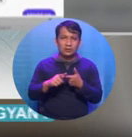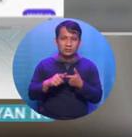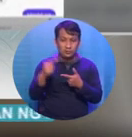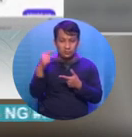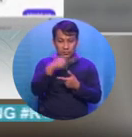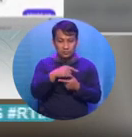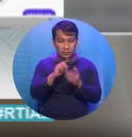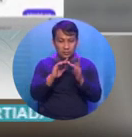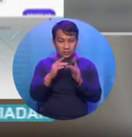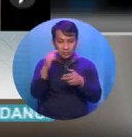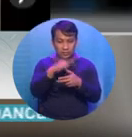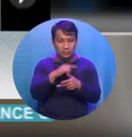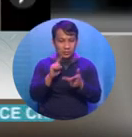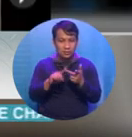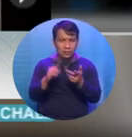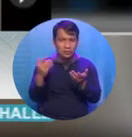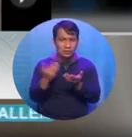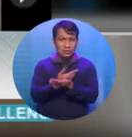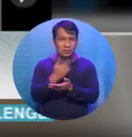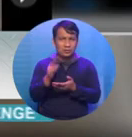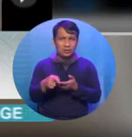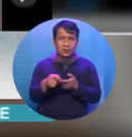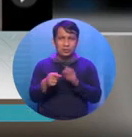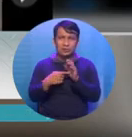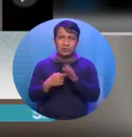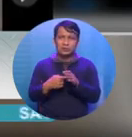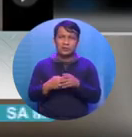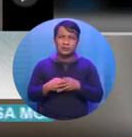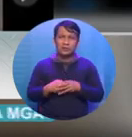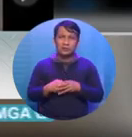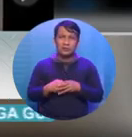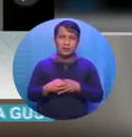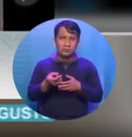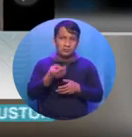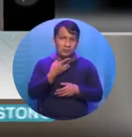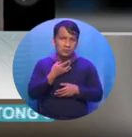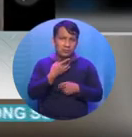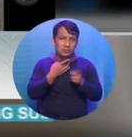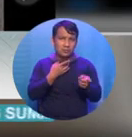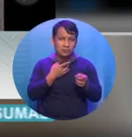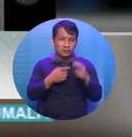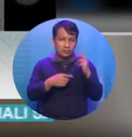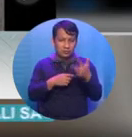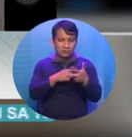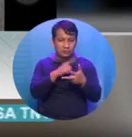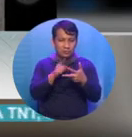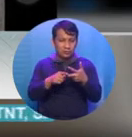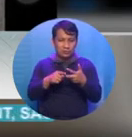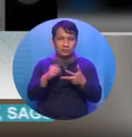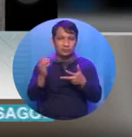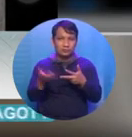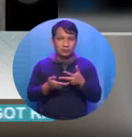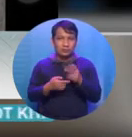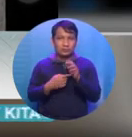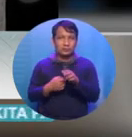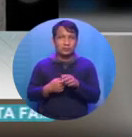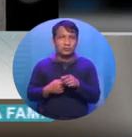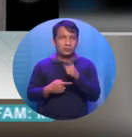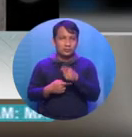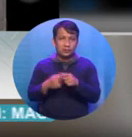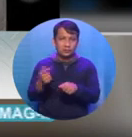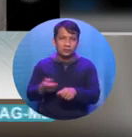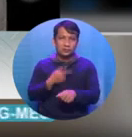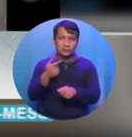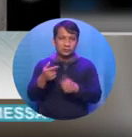sir. Saka yung bagong batas natin, yung Safe Spaces Act, nung pangbabasto, sir. So tatlong kaso po yun? Opo. Naku,